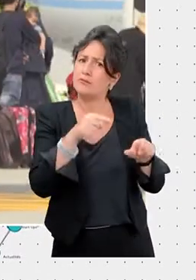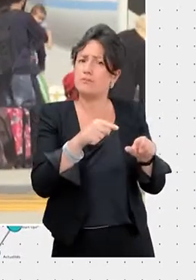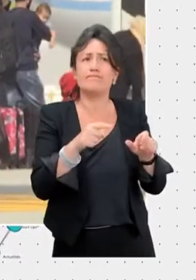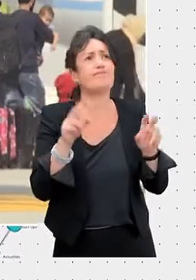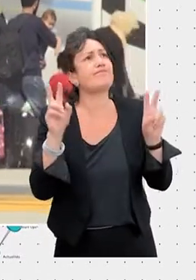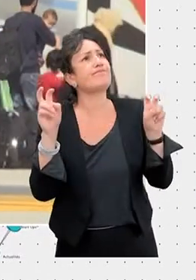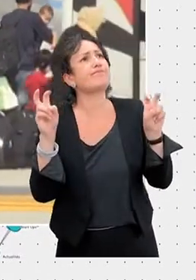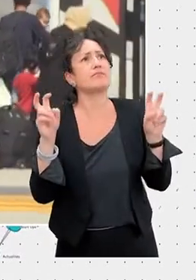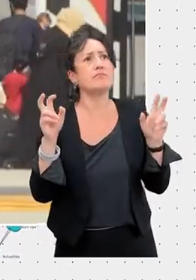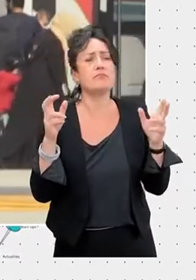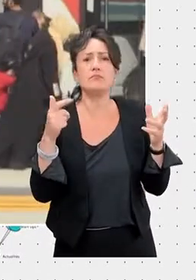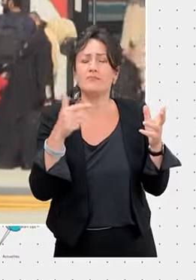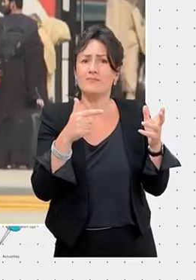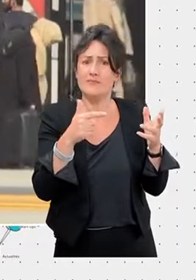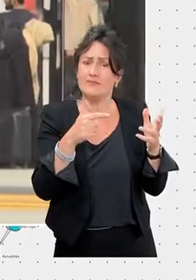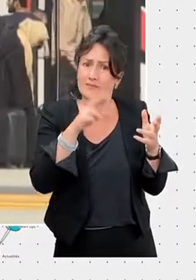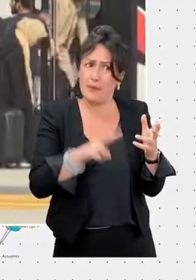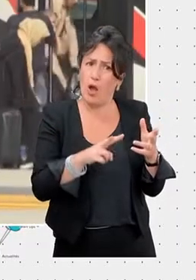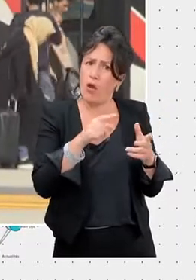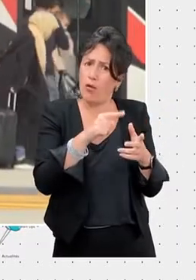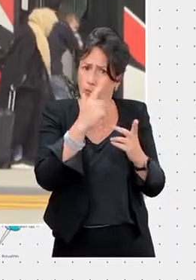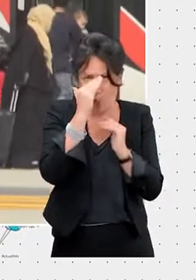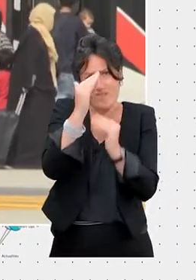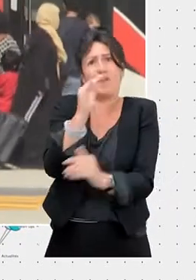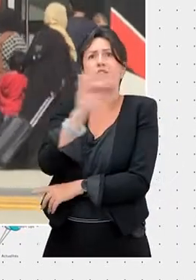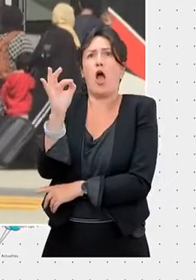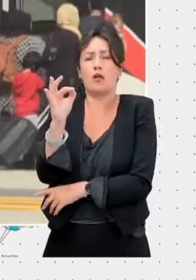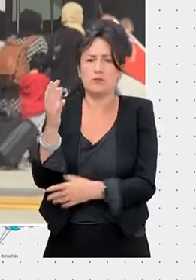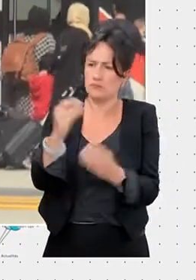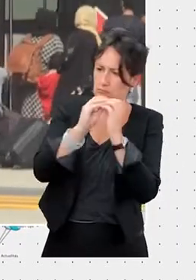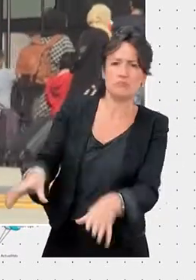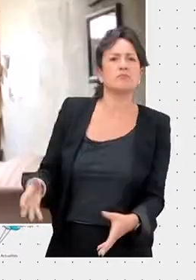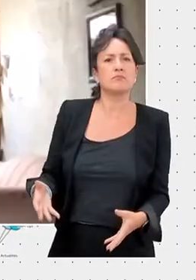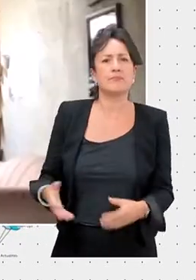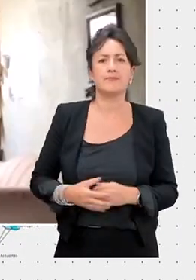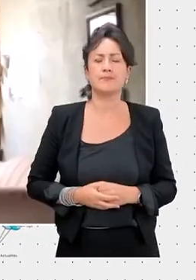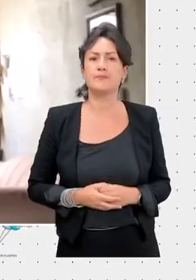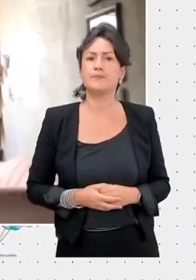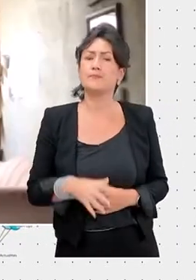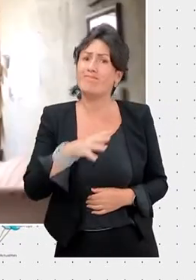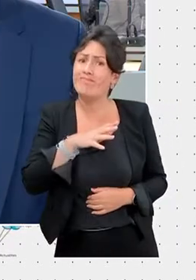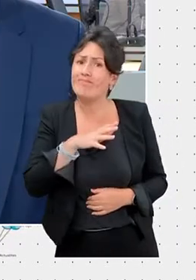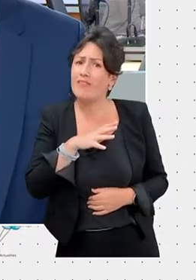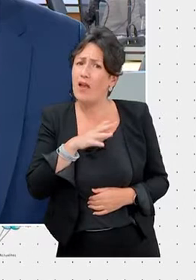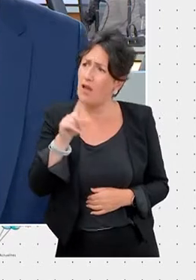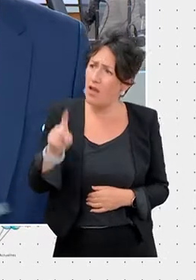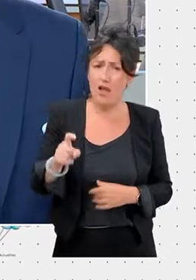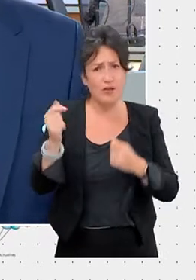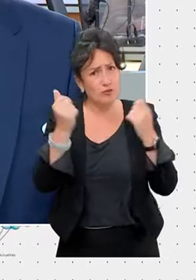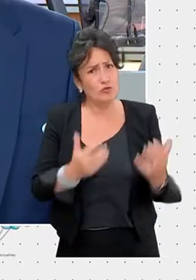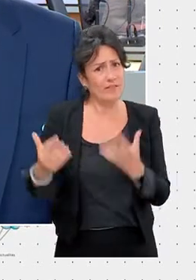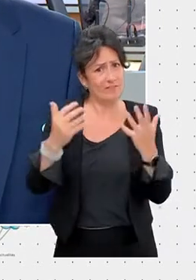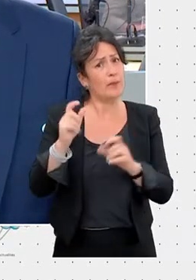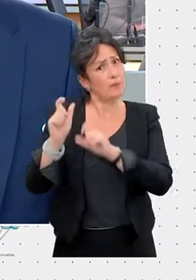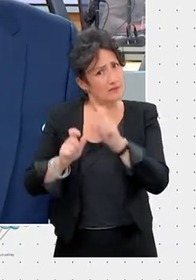simplement menacés pour leur Texas, ce sont des gens qui ont fait confiance à la France. On a des chiffres de ces auxiliaires donc, qui ont